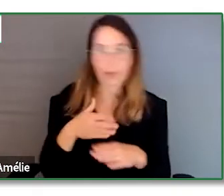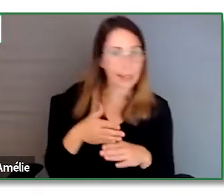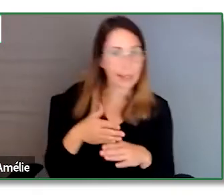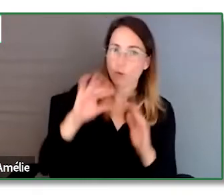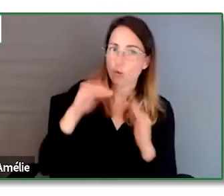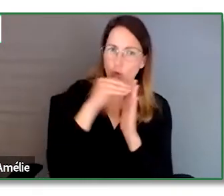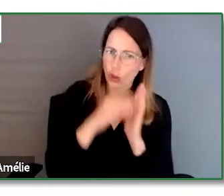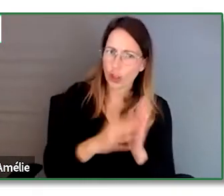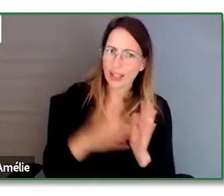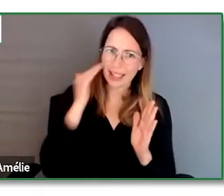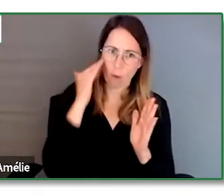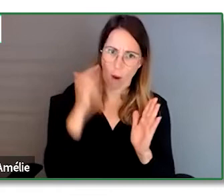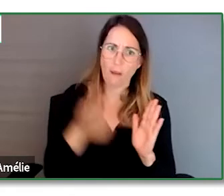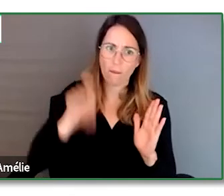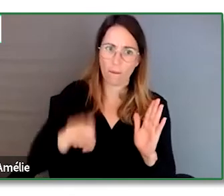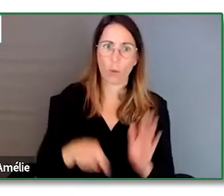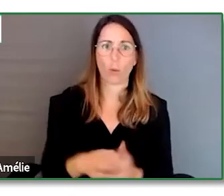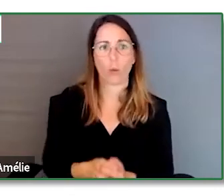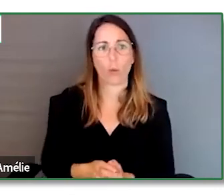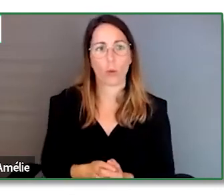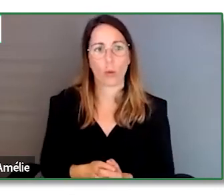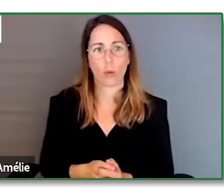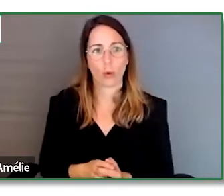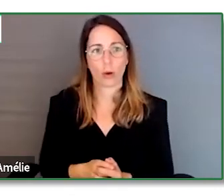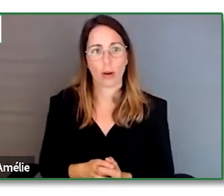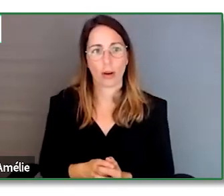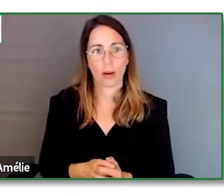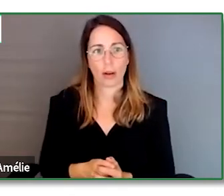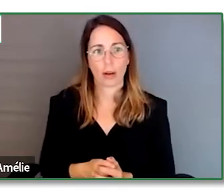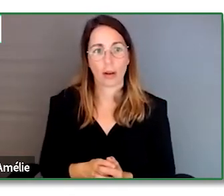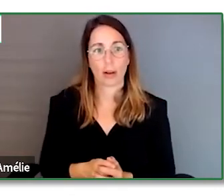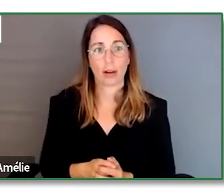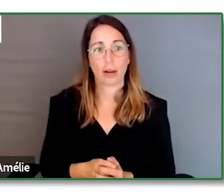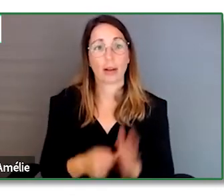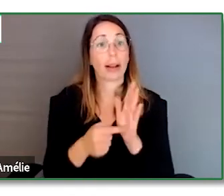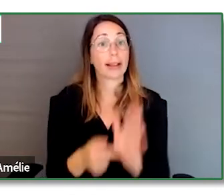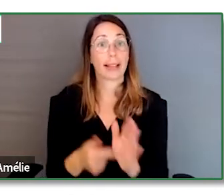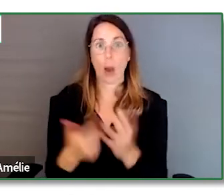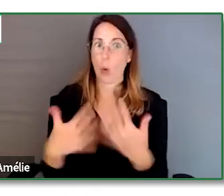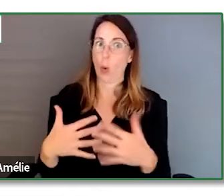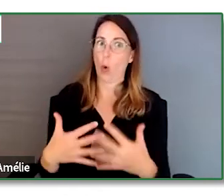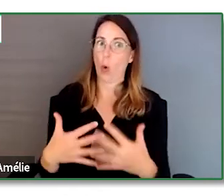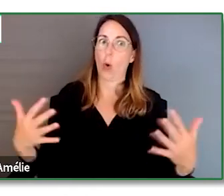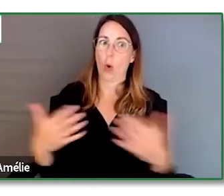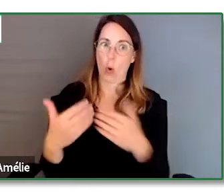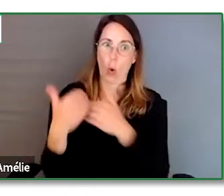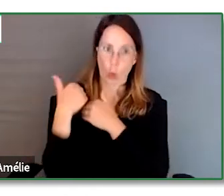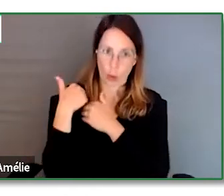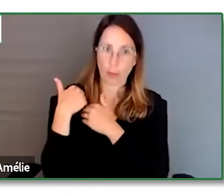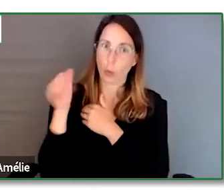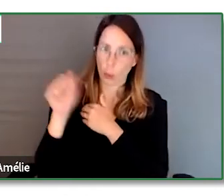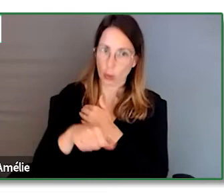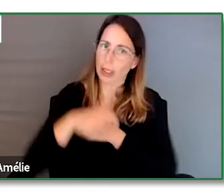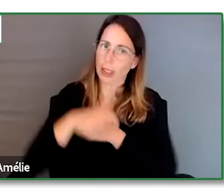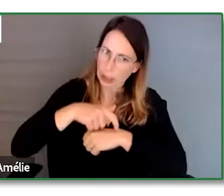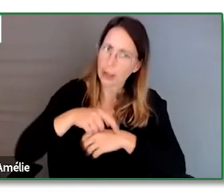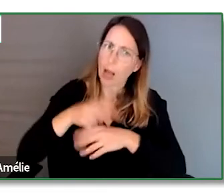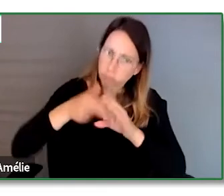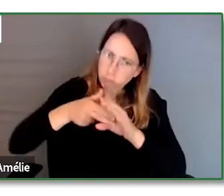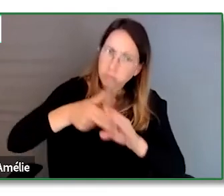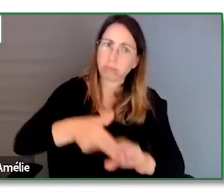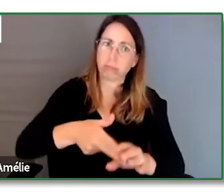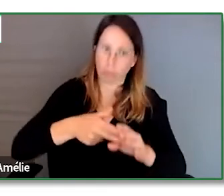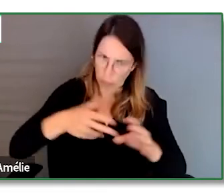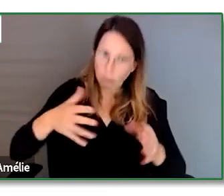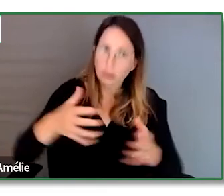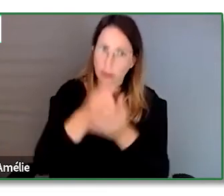C'est une tâche de taille. Nous allons mettre du temps à y arriver. Cependant, nous avons commencé pour que tout le monde…